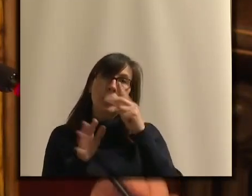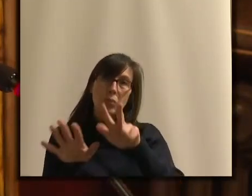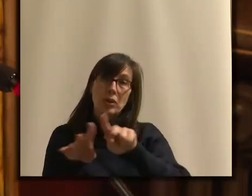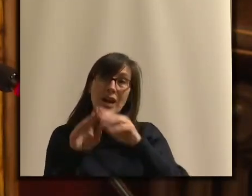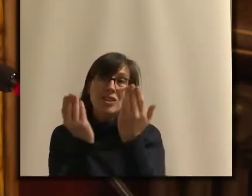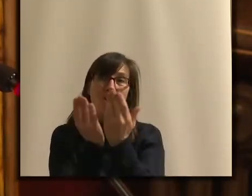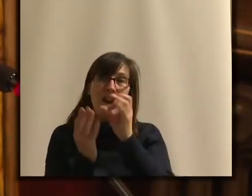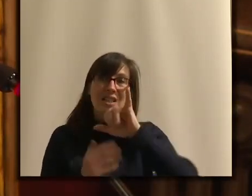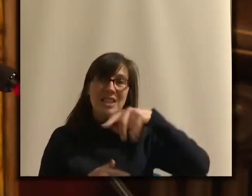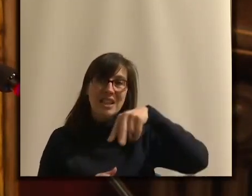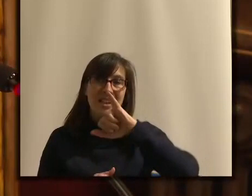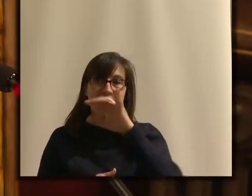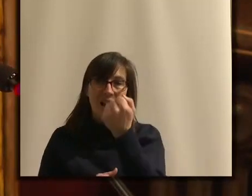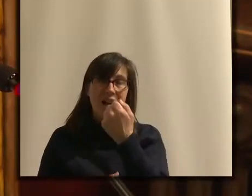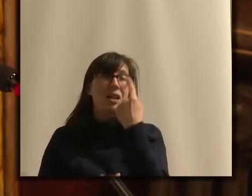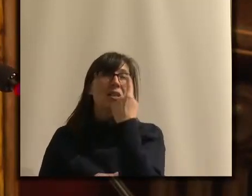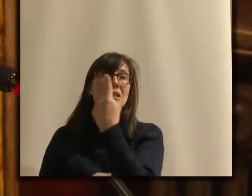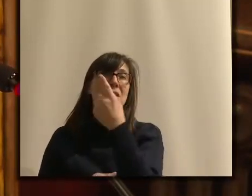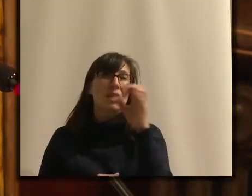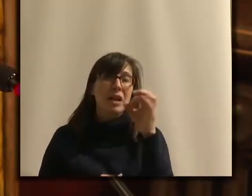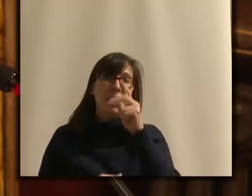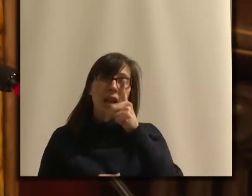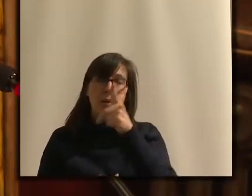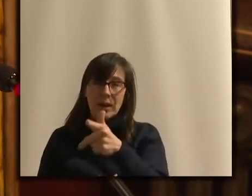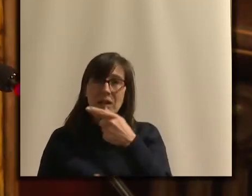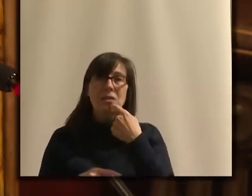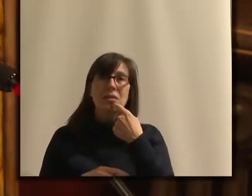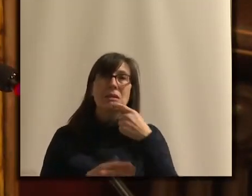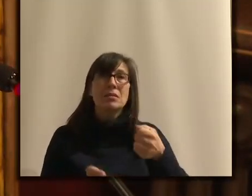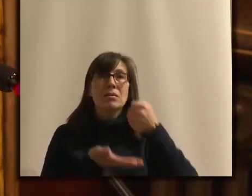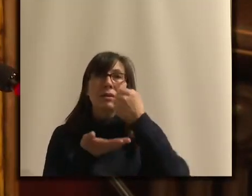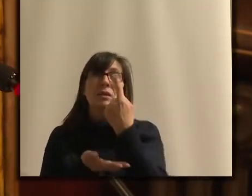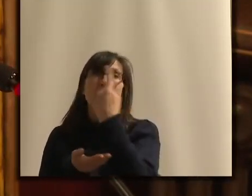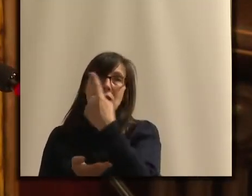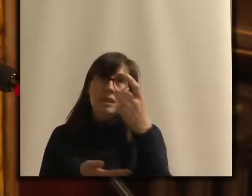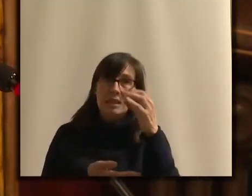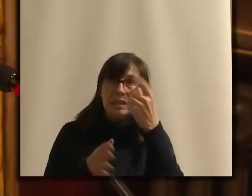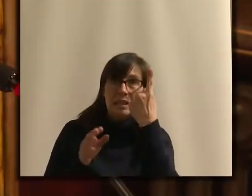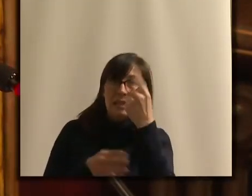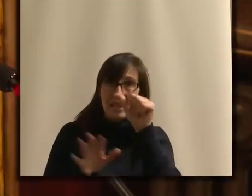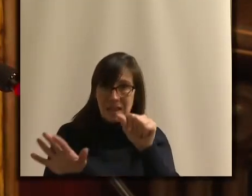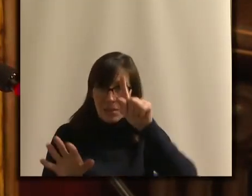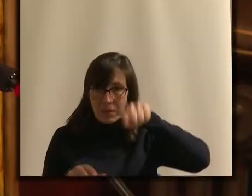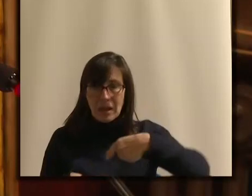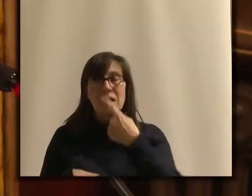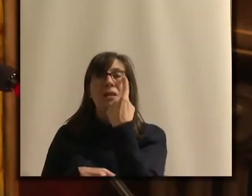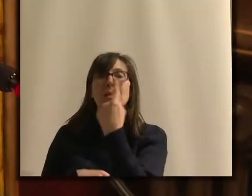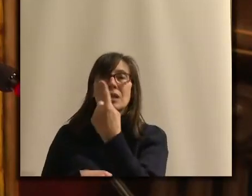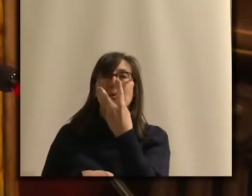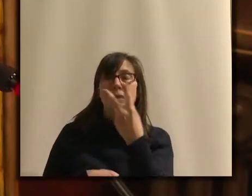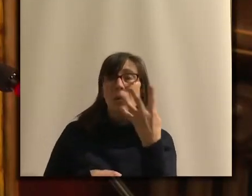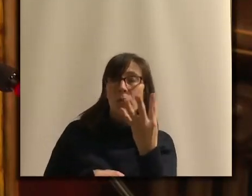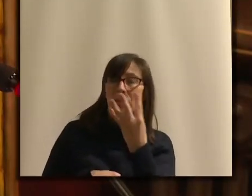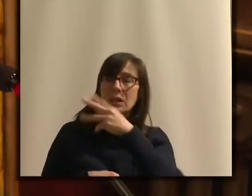l'escola La Sínia, en aquest cas de 100 quilowatts, i una inversió de 116.124 euros. I en el